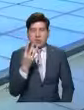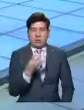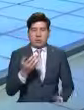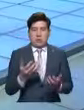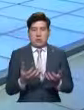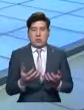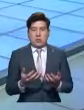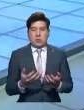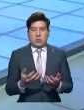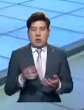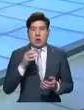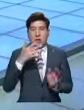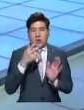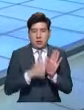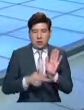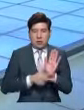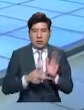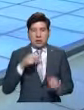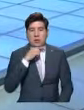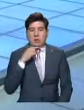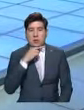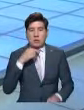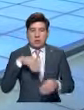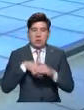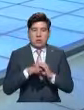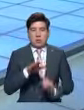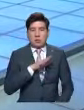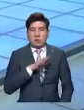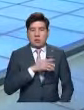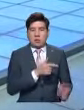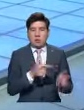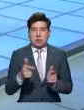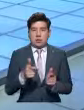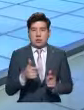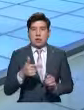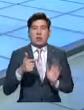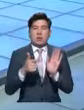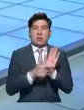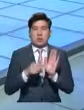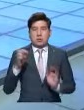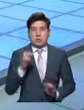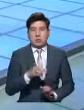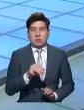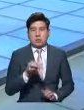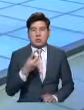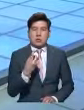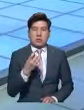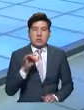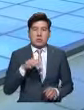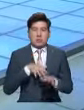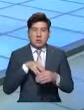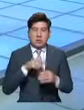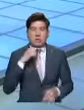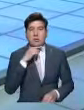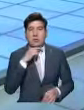Былтыр елімізде 80 мың тонна ет өндірілді, ал биыл қаңтар айының өзінде 7100 тонна ет сойылған. Бұл өткен жылдың сәйкес кезеңімен